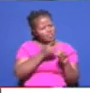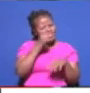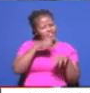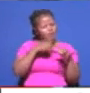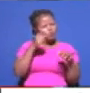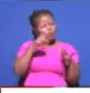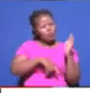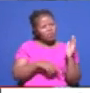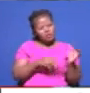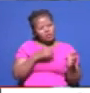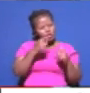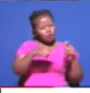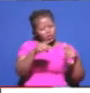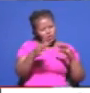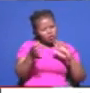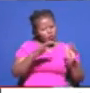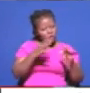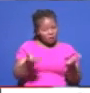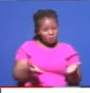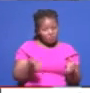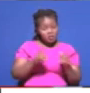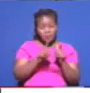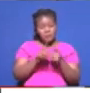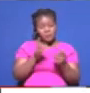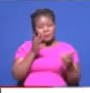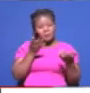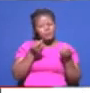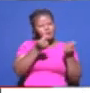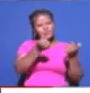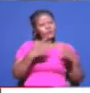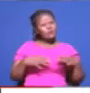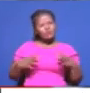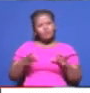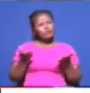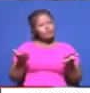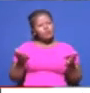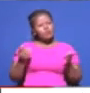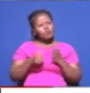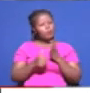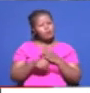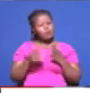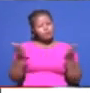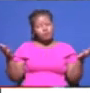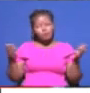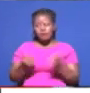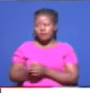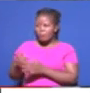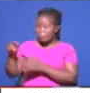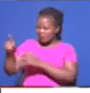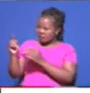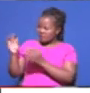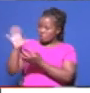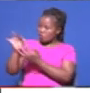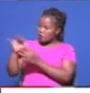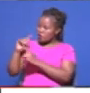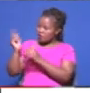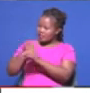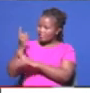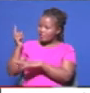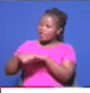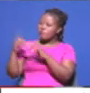na kiasi tunakomba watu hawako. Nini haswa inaendelea? Exercise ilianza saa 12 asubuhi.